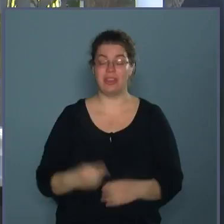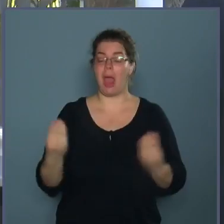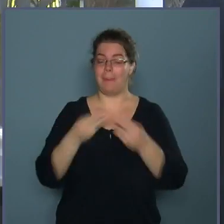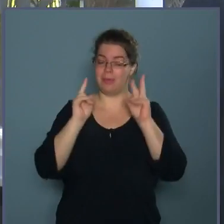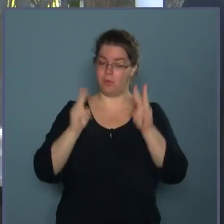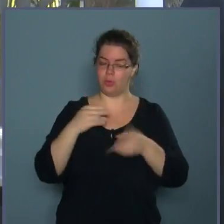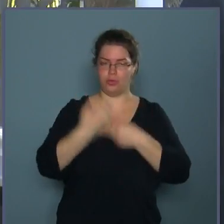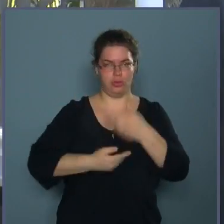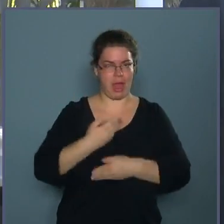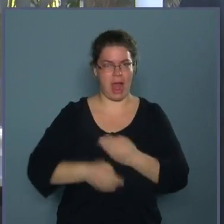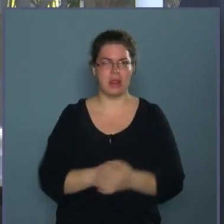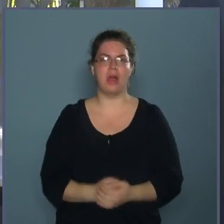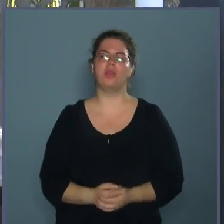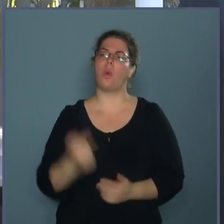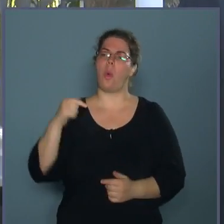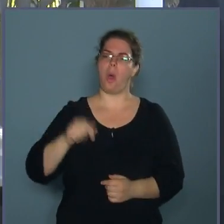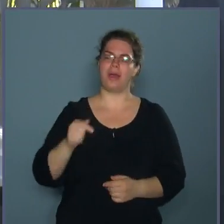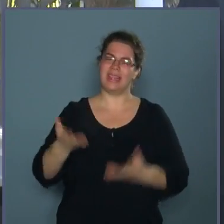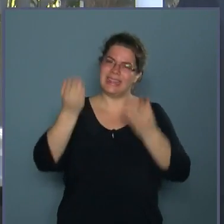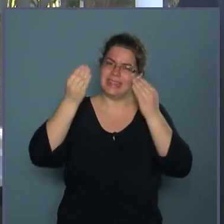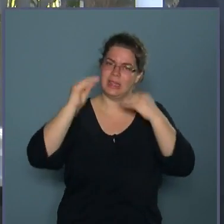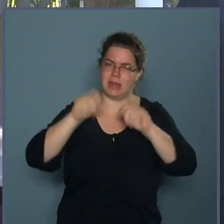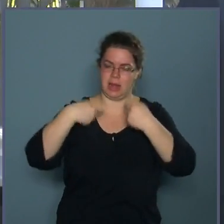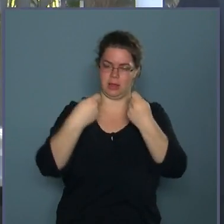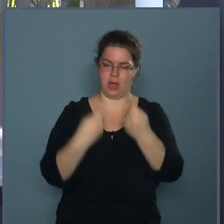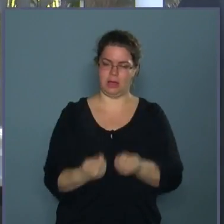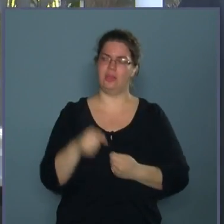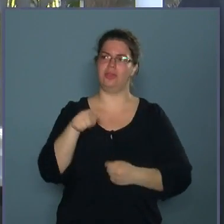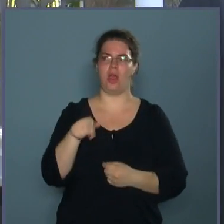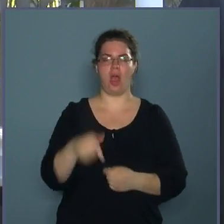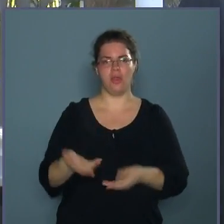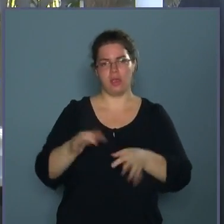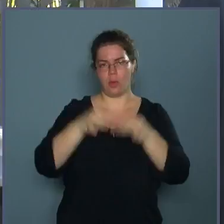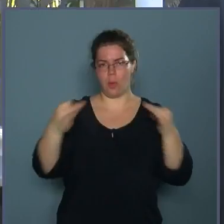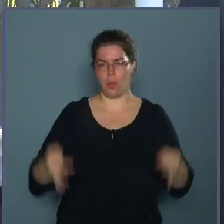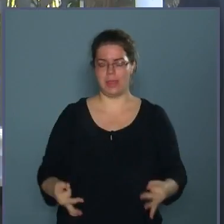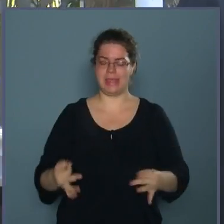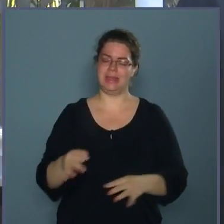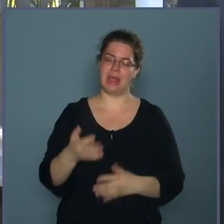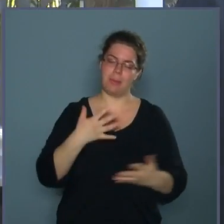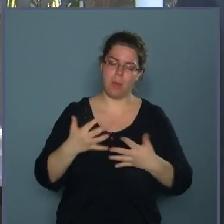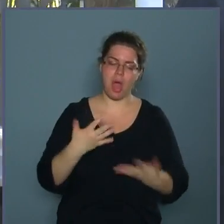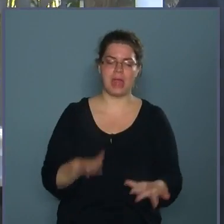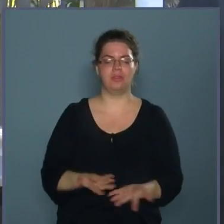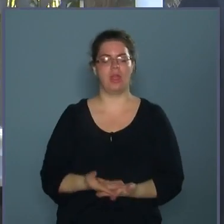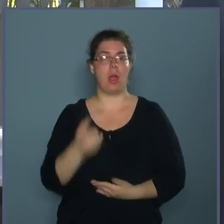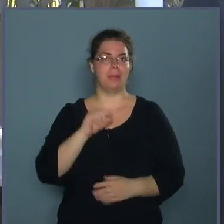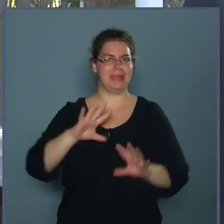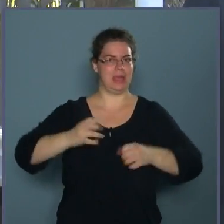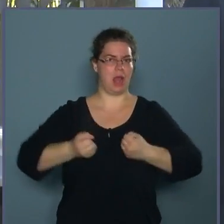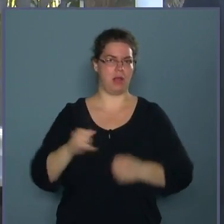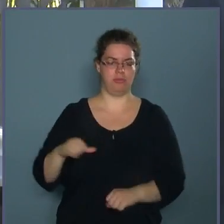fontos és állandó, az az a fajta tiszteletadás és az a fajta őszinte barátság, ami